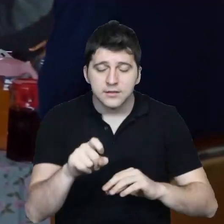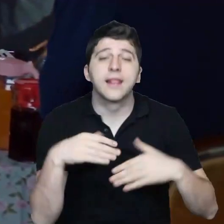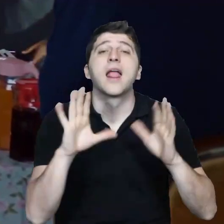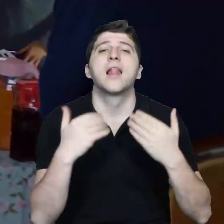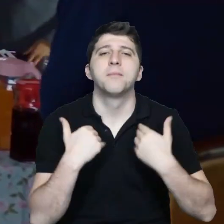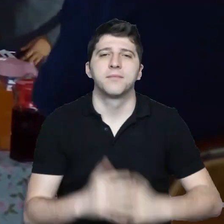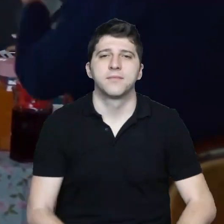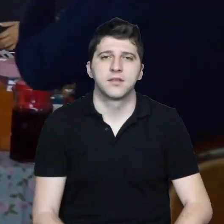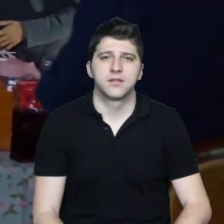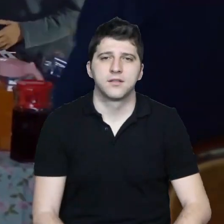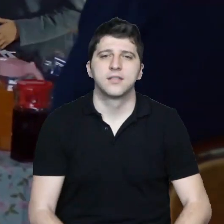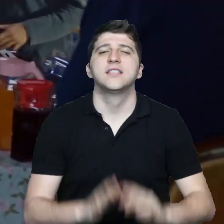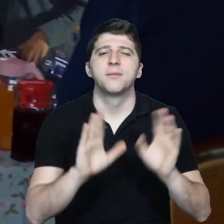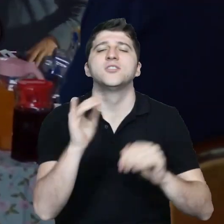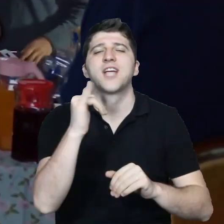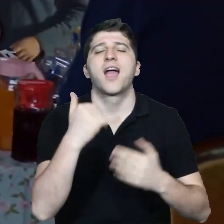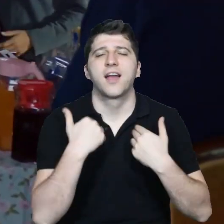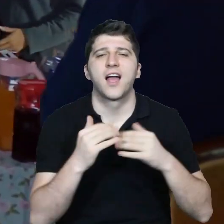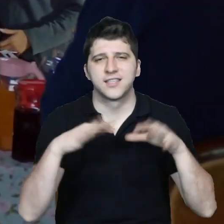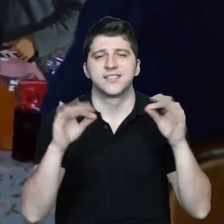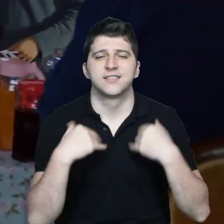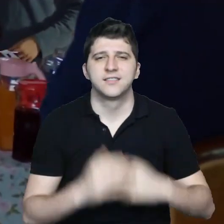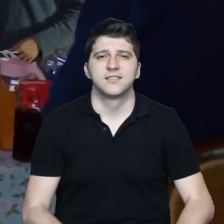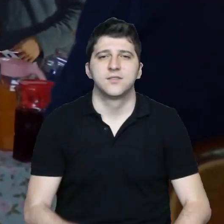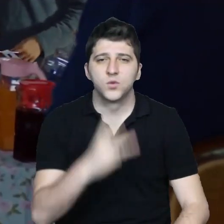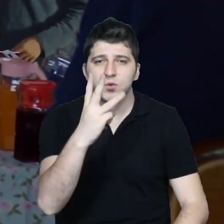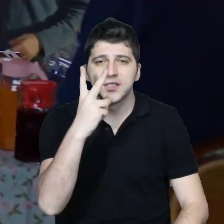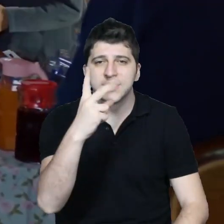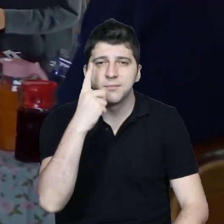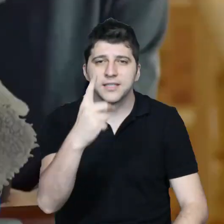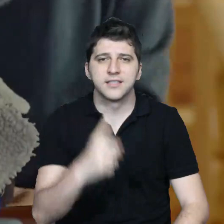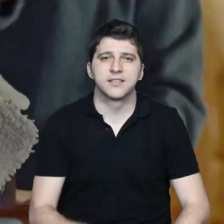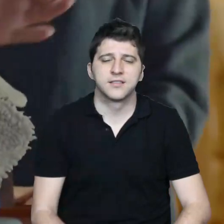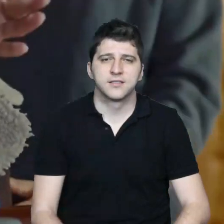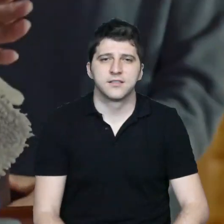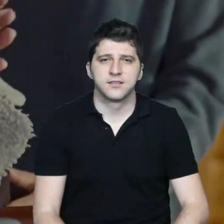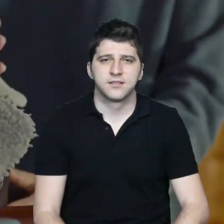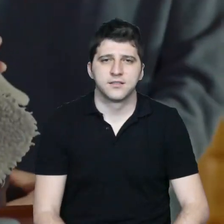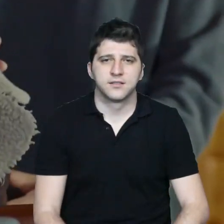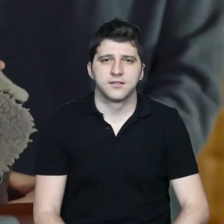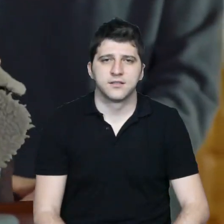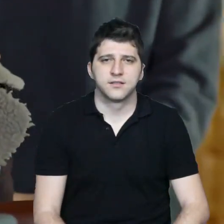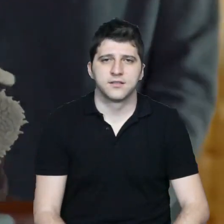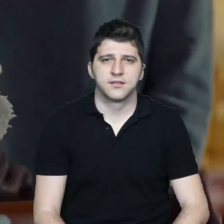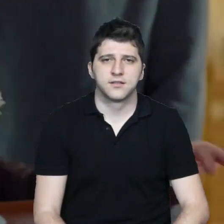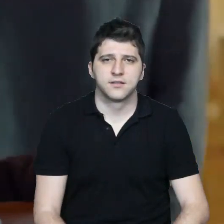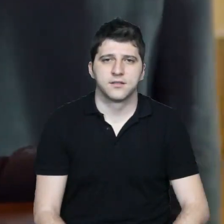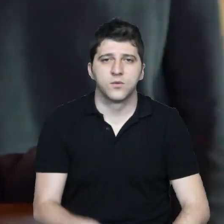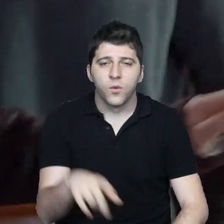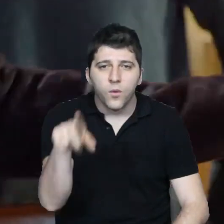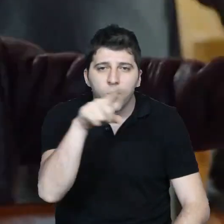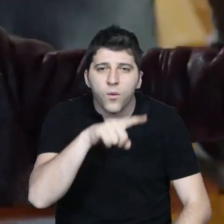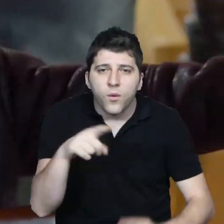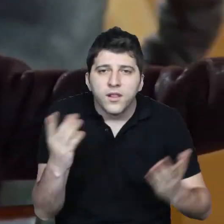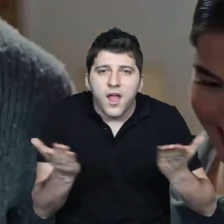Değilim. Tamam tamam şaka yaptım. Hazırım. Üç, açıyorum. İki. Bir. Masa pastalarla dolu. Bunlar